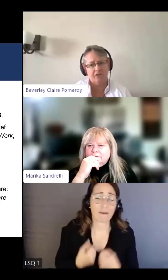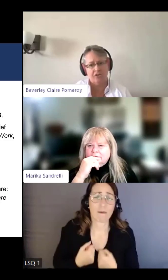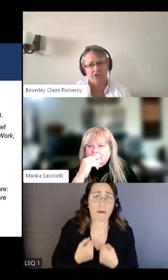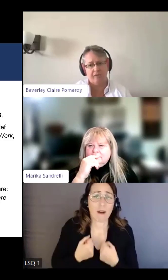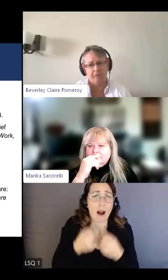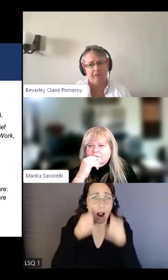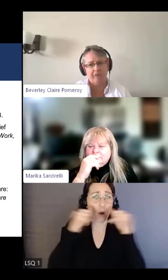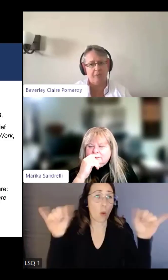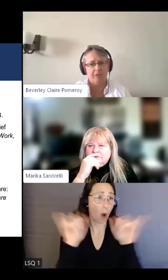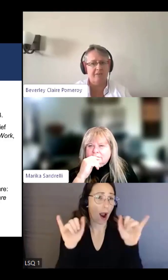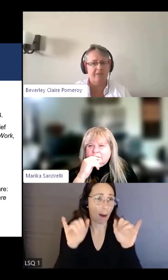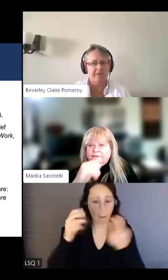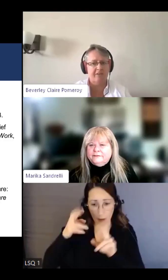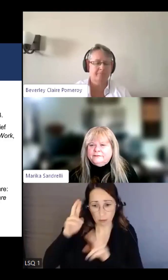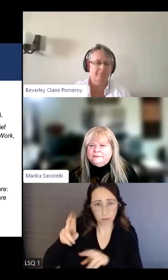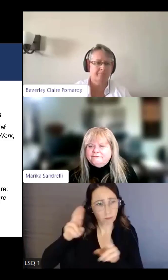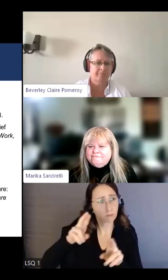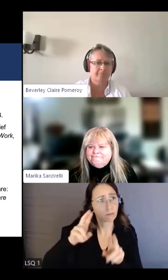aujourd'hui.